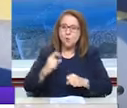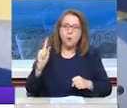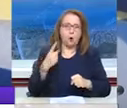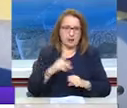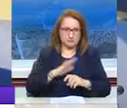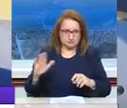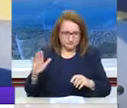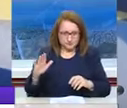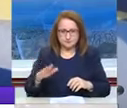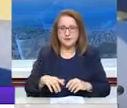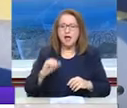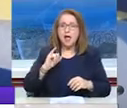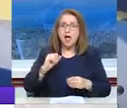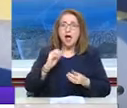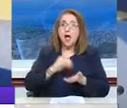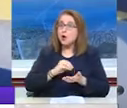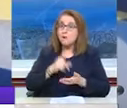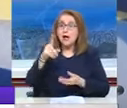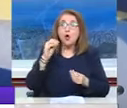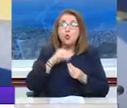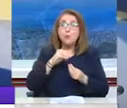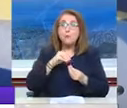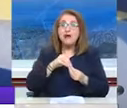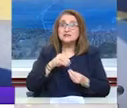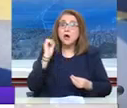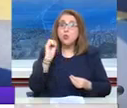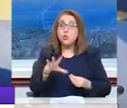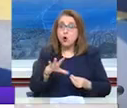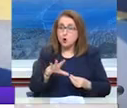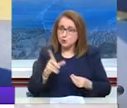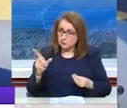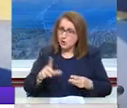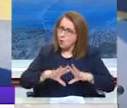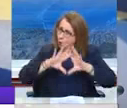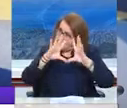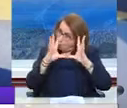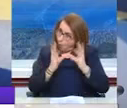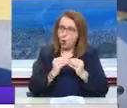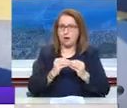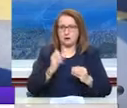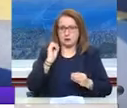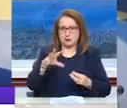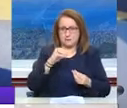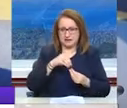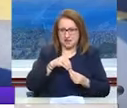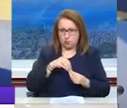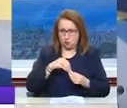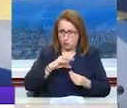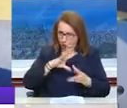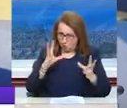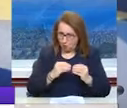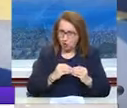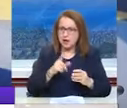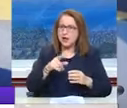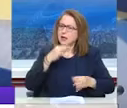Πέμπτον, το δώρο Πάσχα θα καταβληθεί στο σύνολό του. Θα μιλήσει ο κ. Βρούσης γι' αυτό. Θα ήθελα να κάνω μόνο δύο επισημάνσεις που